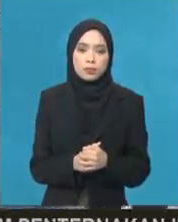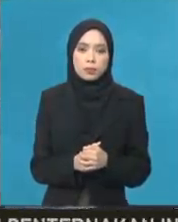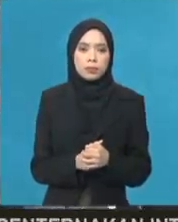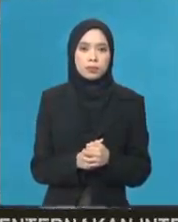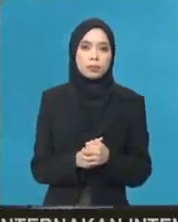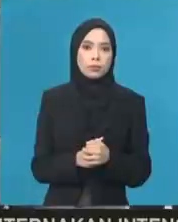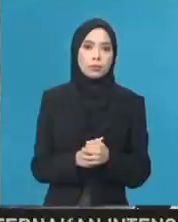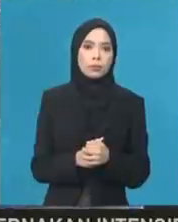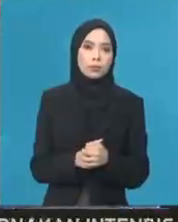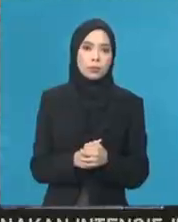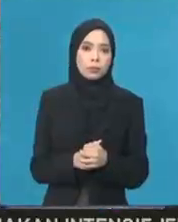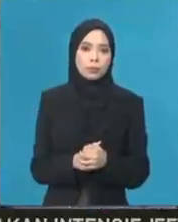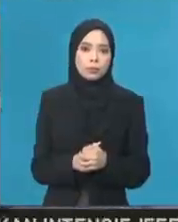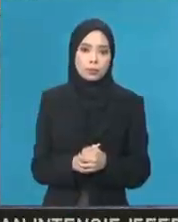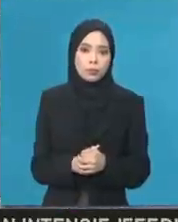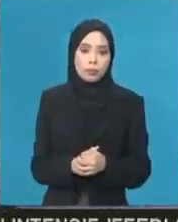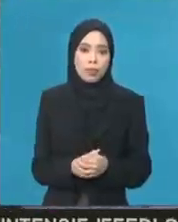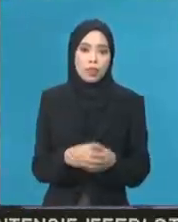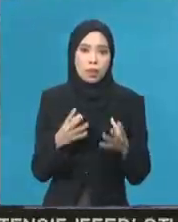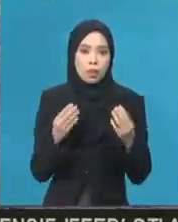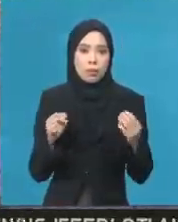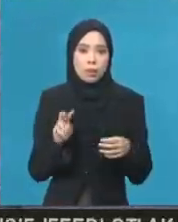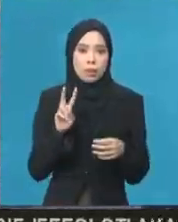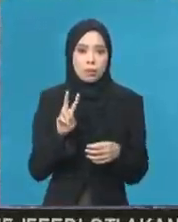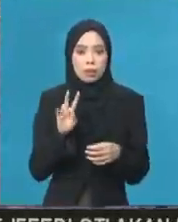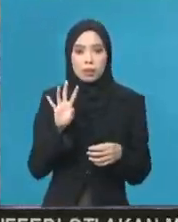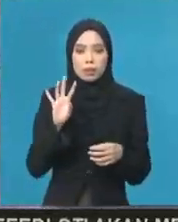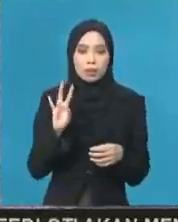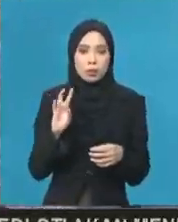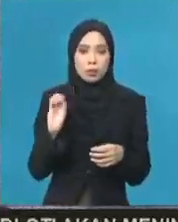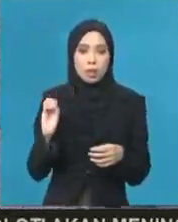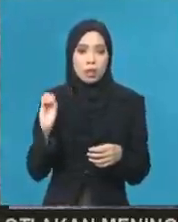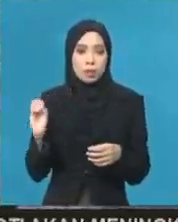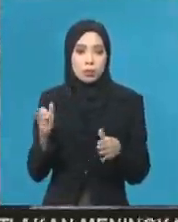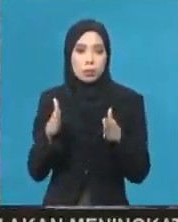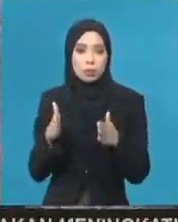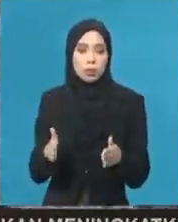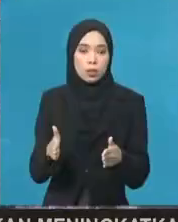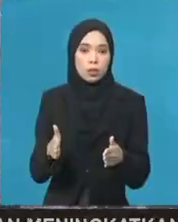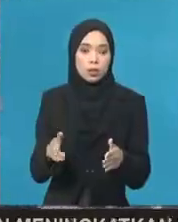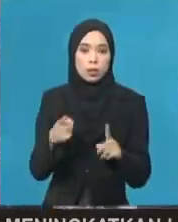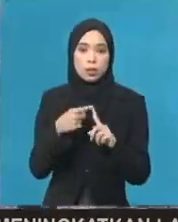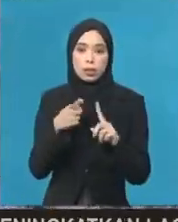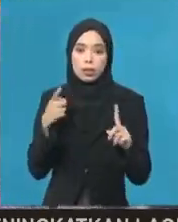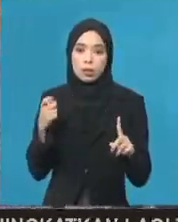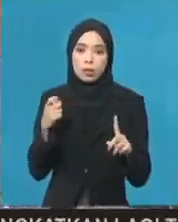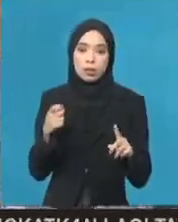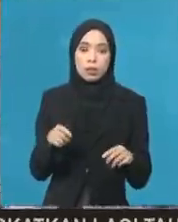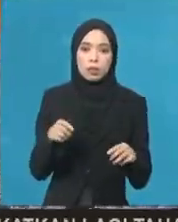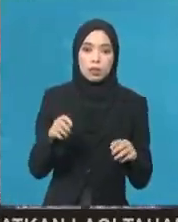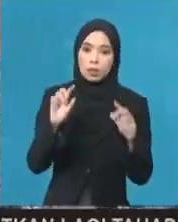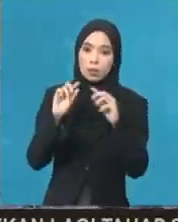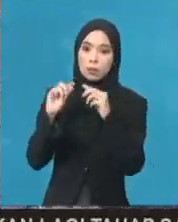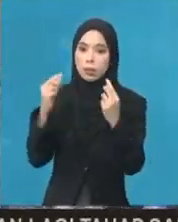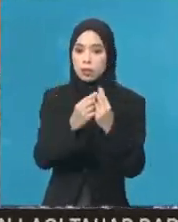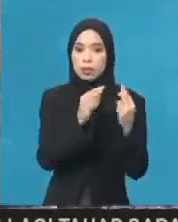hai hai Hai lebih 2700 peserta terdiri dari 121 buah pasukan